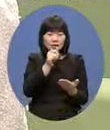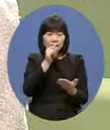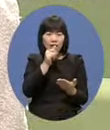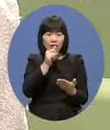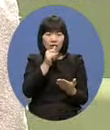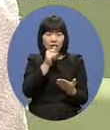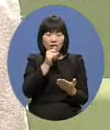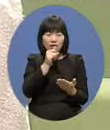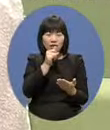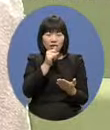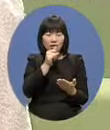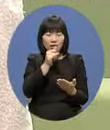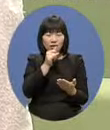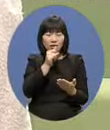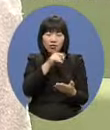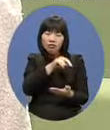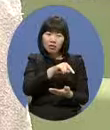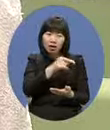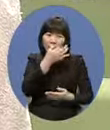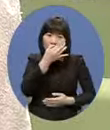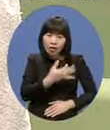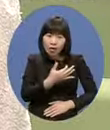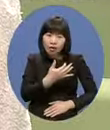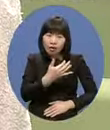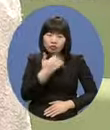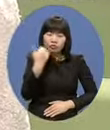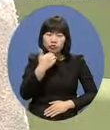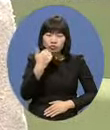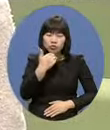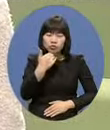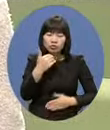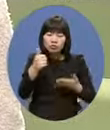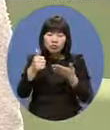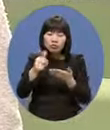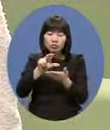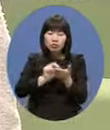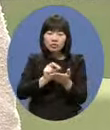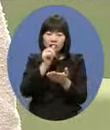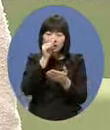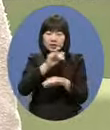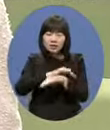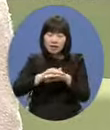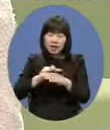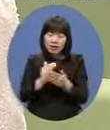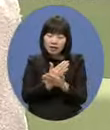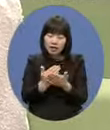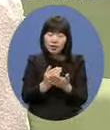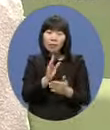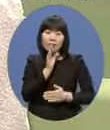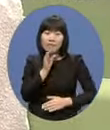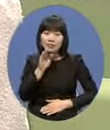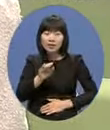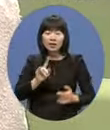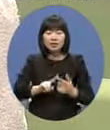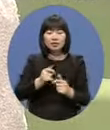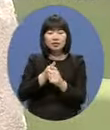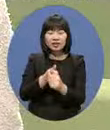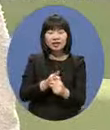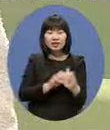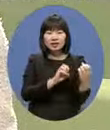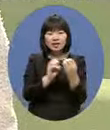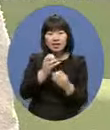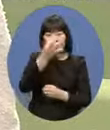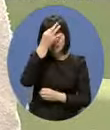힘든 거잖아요 그래서 누구한테 문제가 있는지를 잘 가려야 되는데 그거에 따라서 우리가 대화의